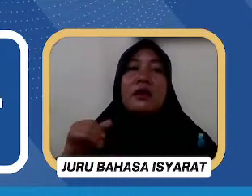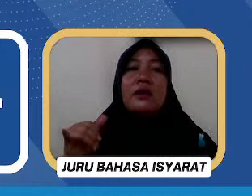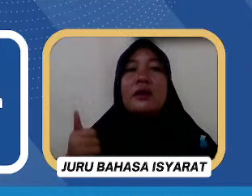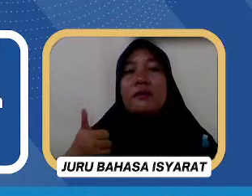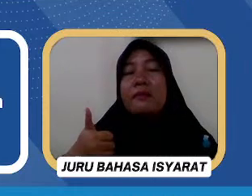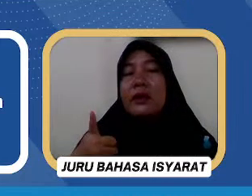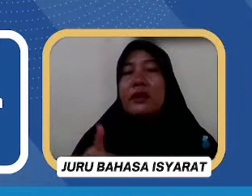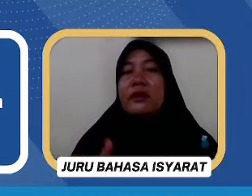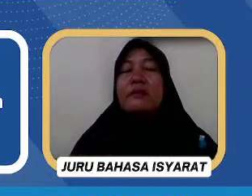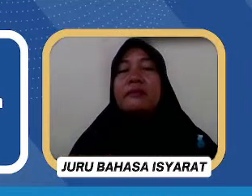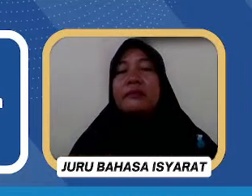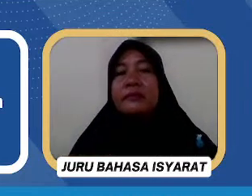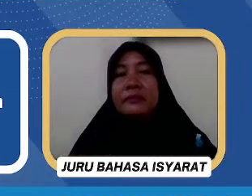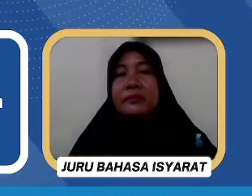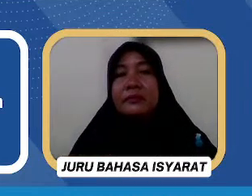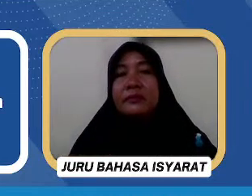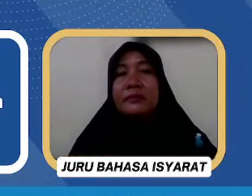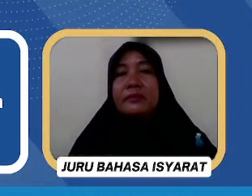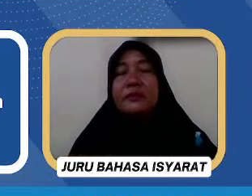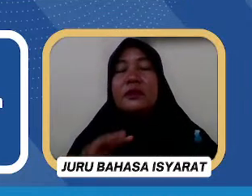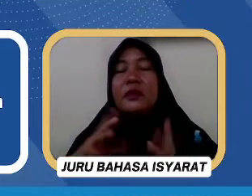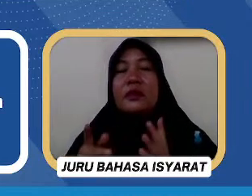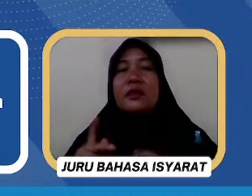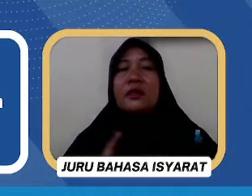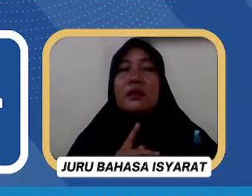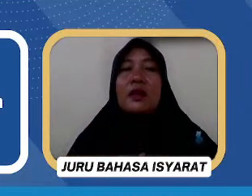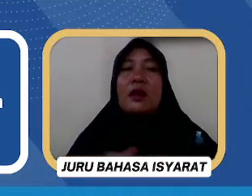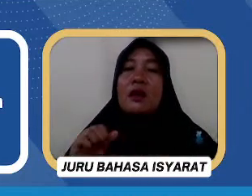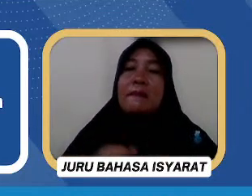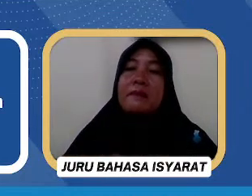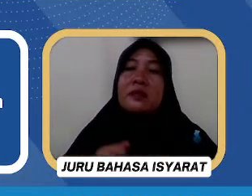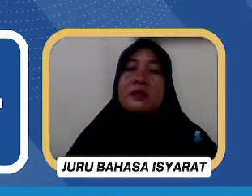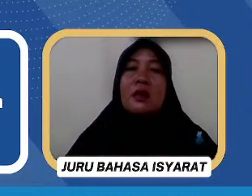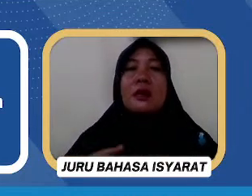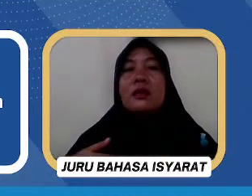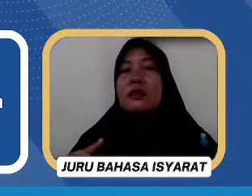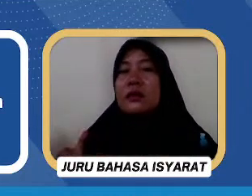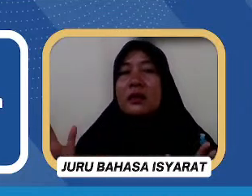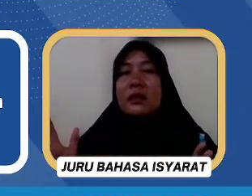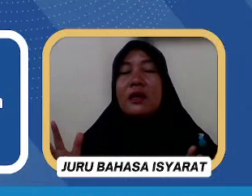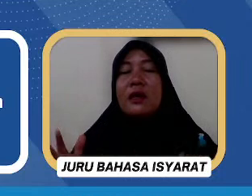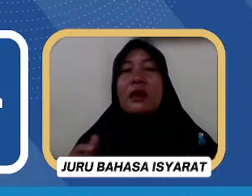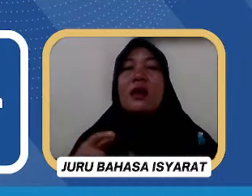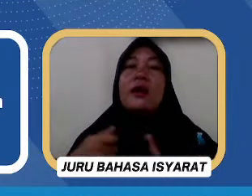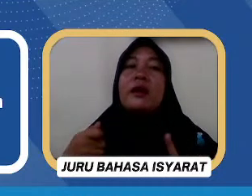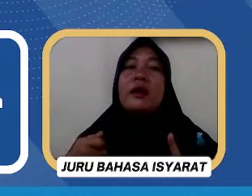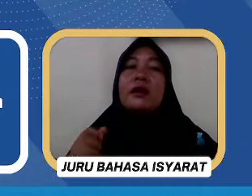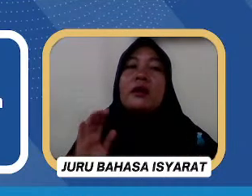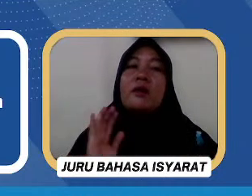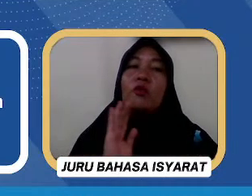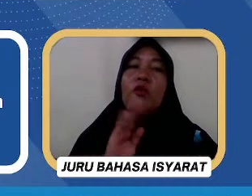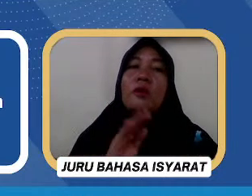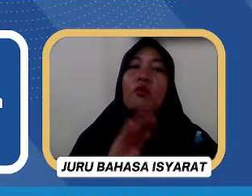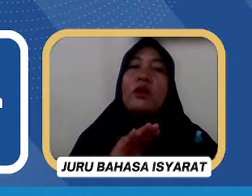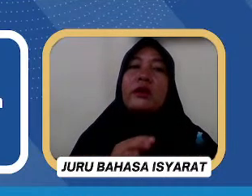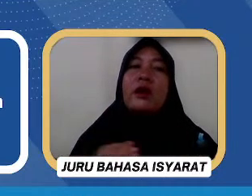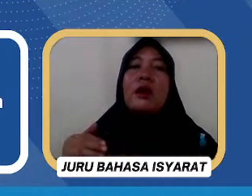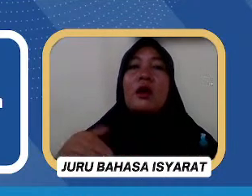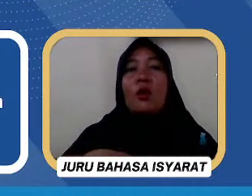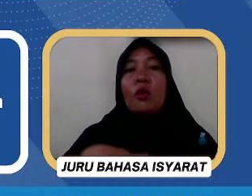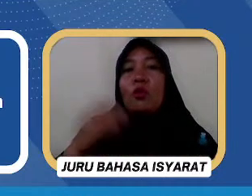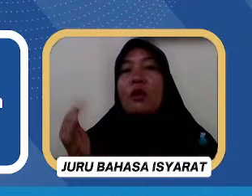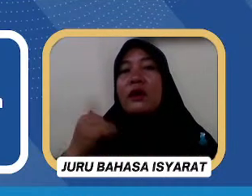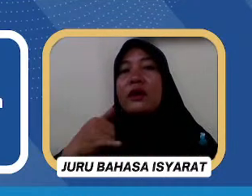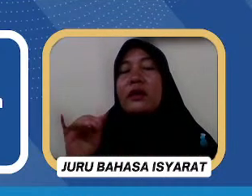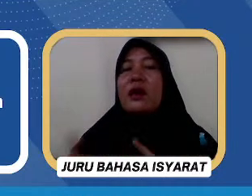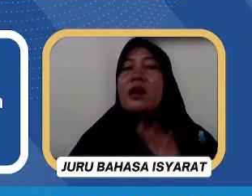dan terhindar terhadap hal-hal atau pengaruh-pengaruh budaya asing atau hal-hal yang negatif.